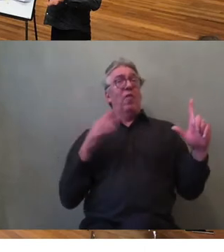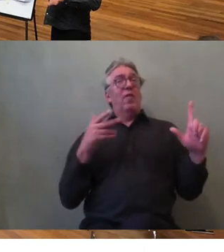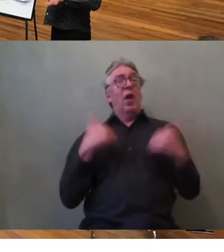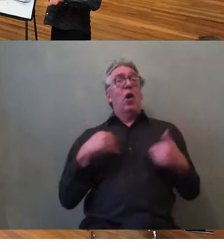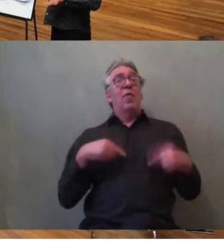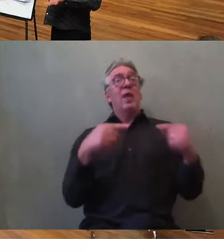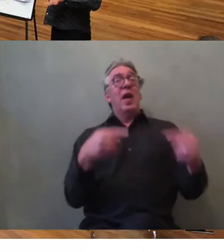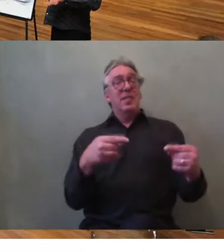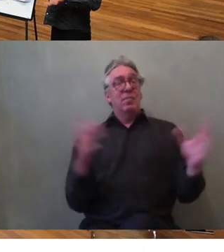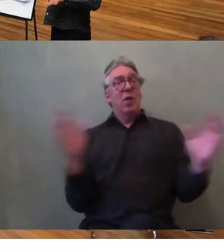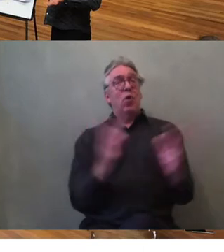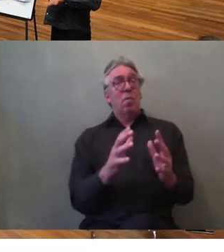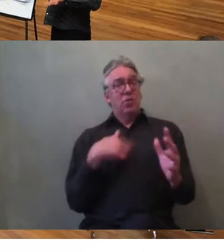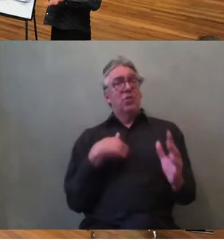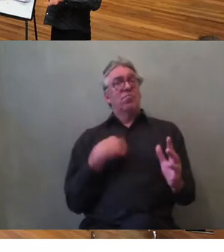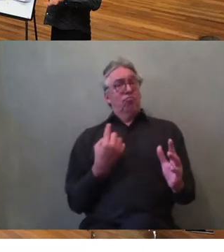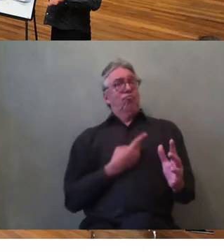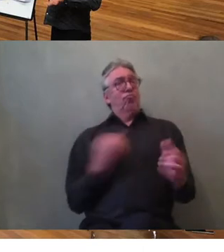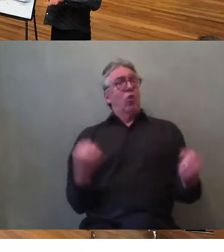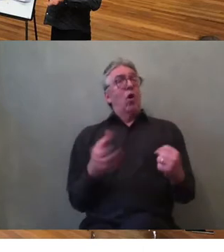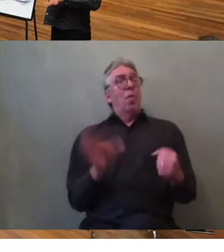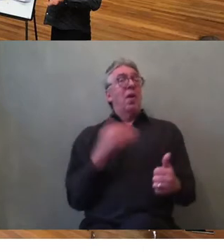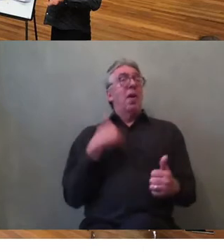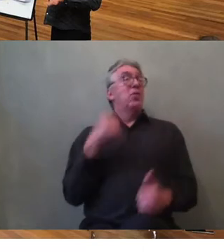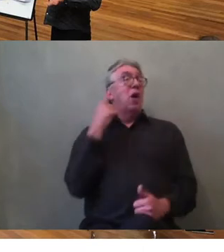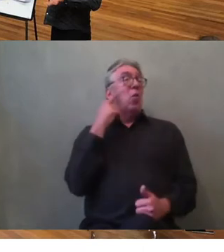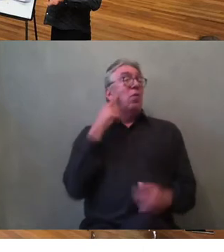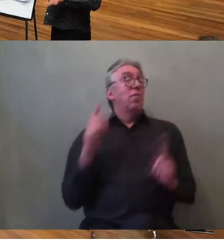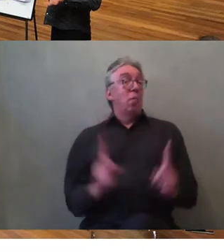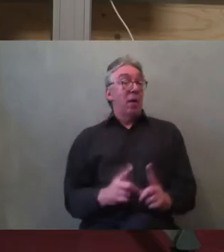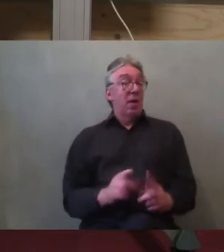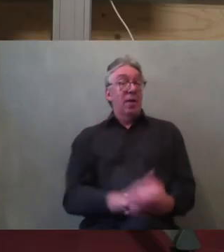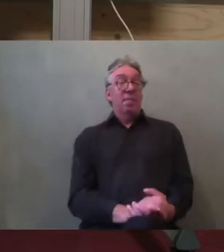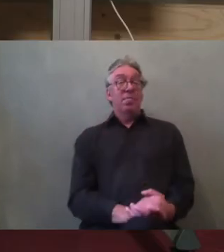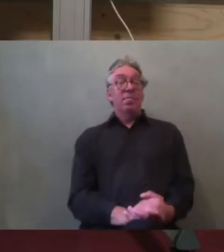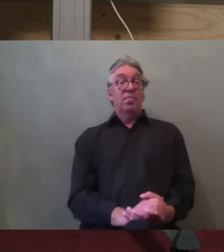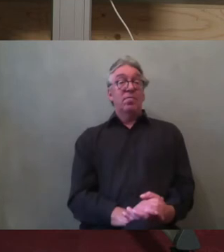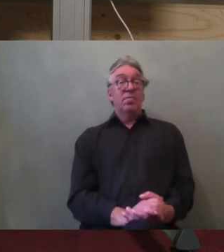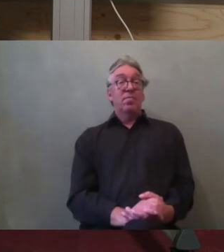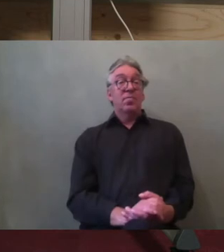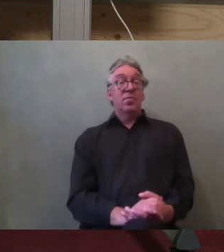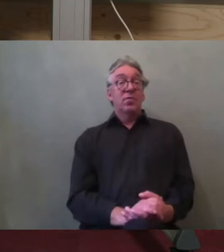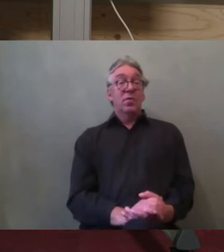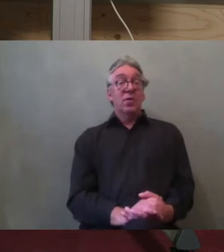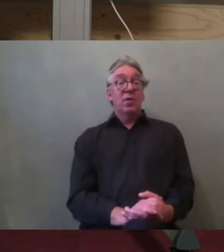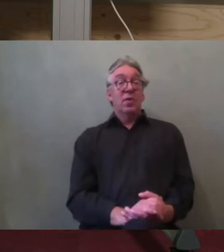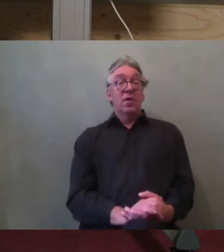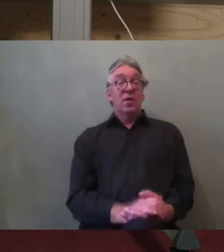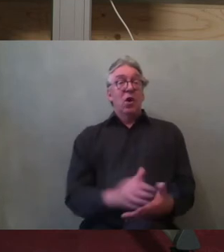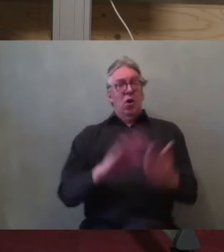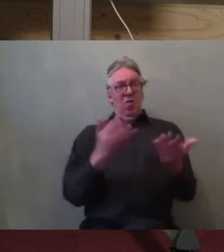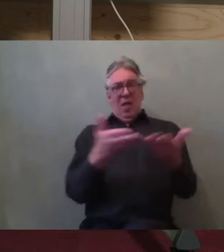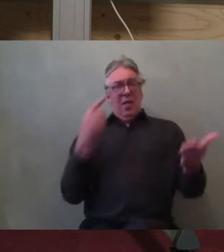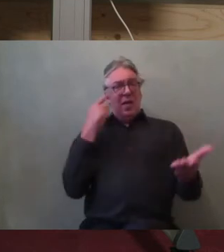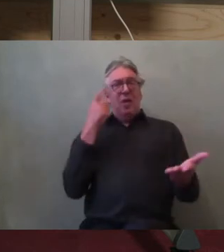klantreisbijeenkomst die wij georganiseerd hebben met mensen met een auditieve beperking. Nu zullen velen van jullie zich afvragen, wat is een